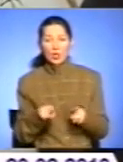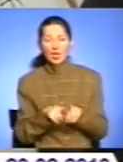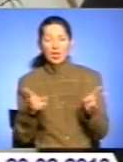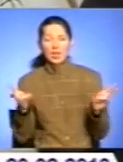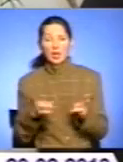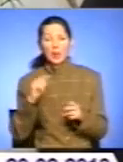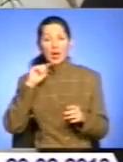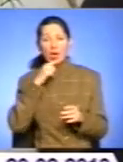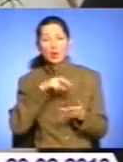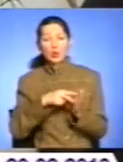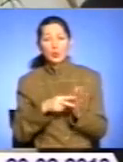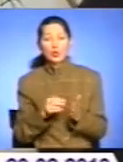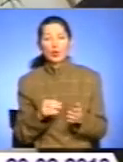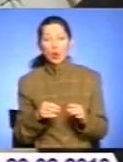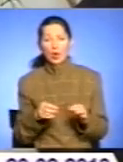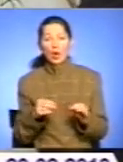економічно обґрунтувати